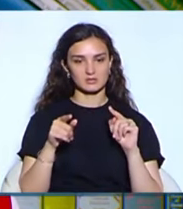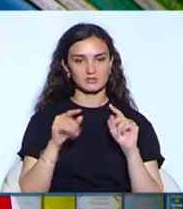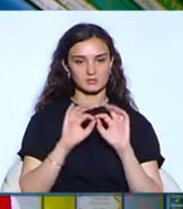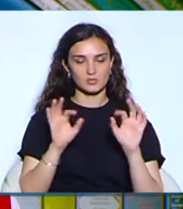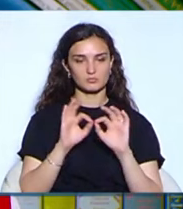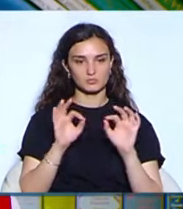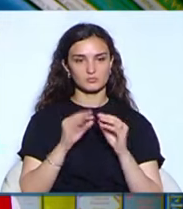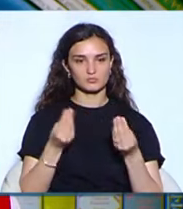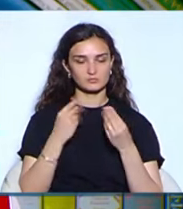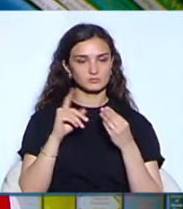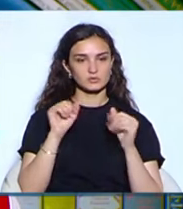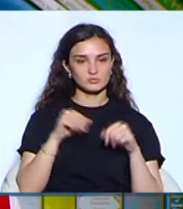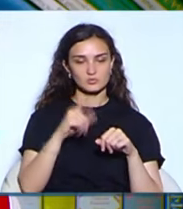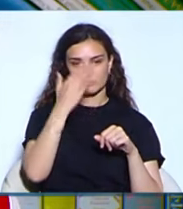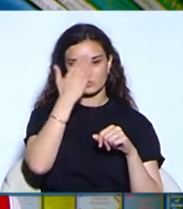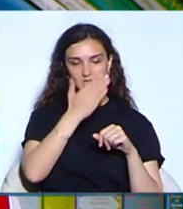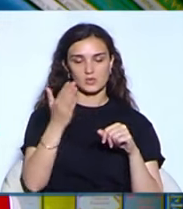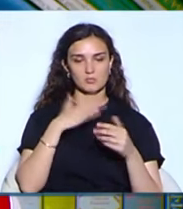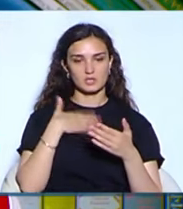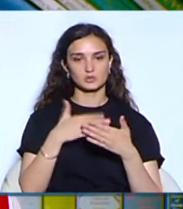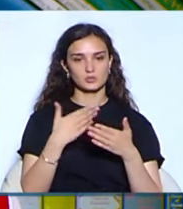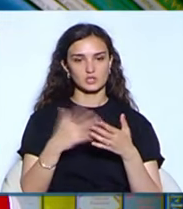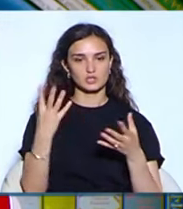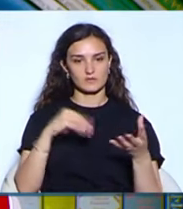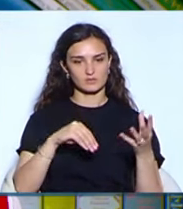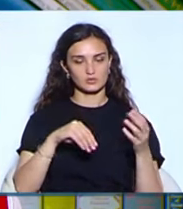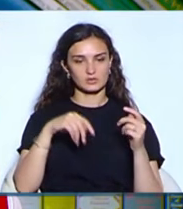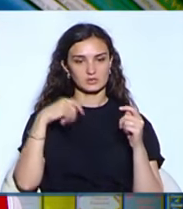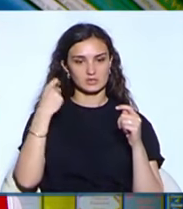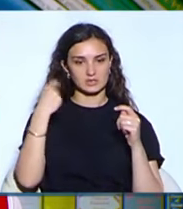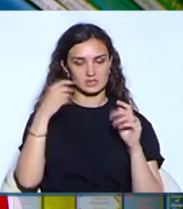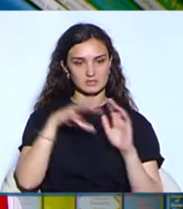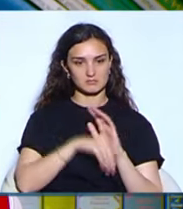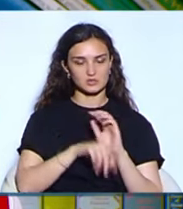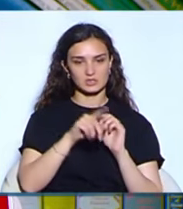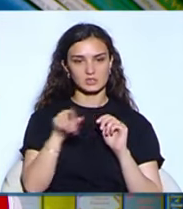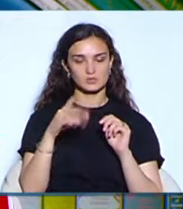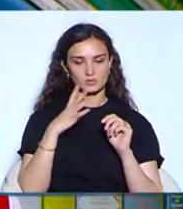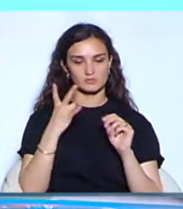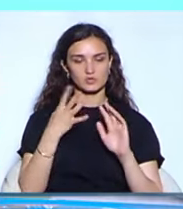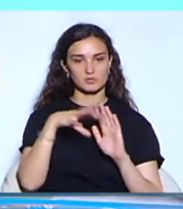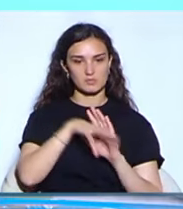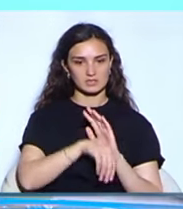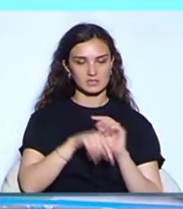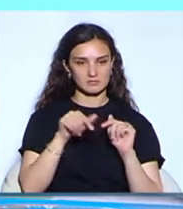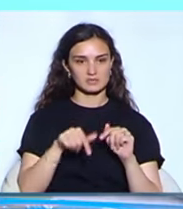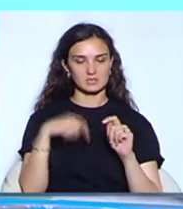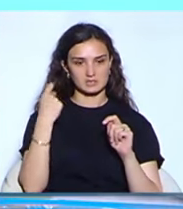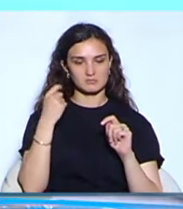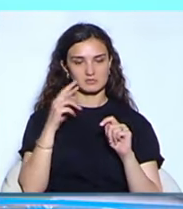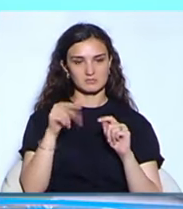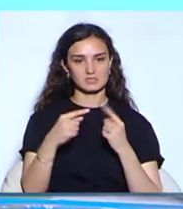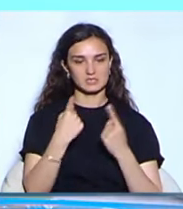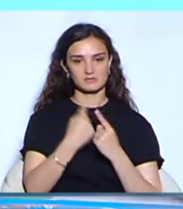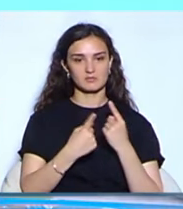რომ მოსახლეობა კიდევ უფრო აქტიურად ჩავრთოთ გადაცემაში. ისინი იყვნენ შემადგენელი ნაწილი გადაცემის და მათ